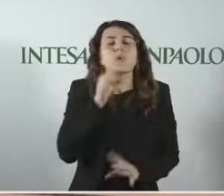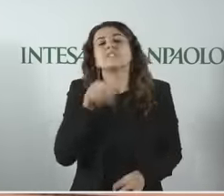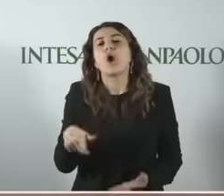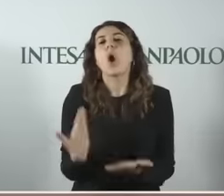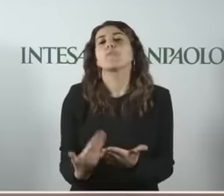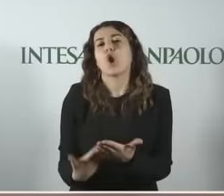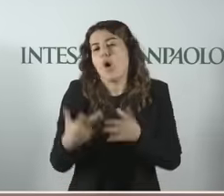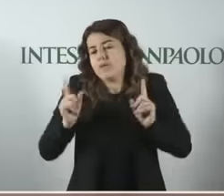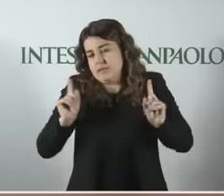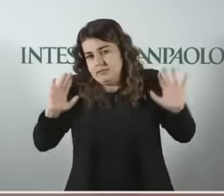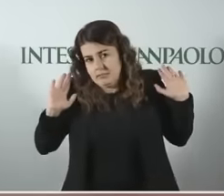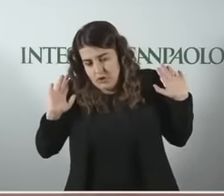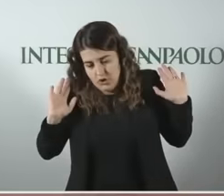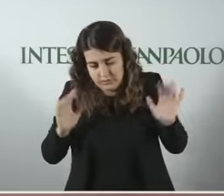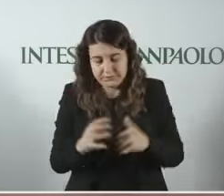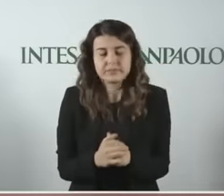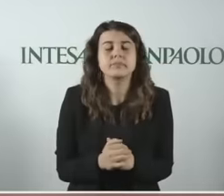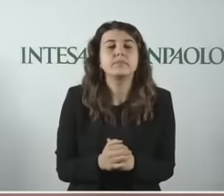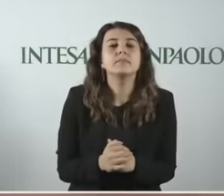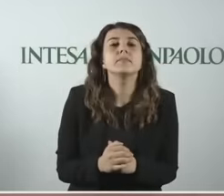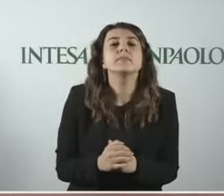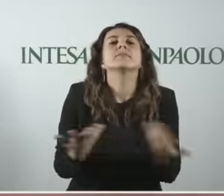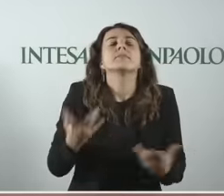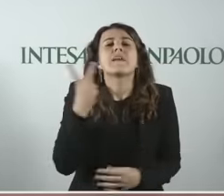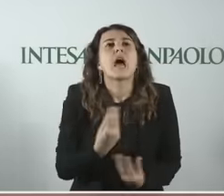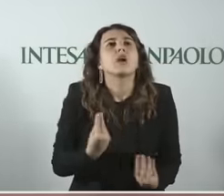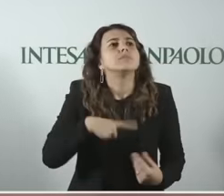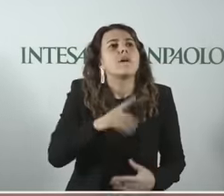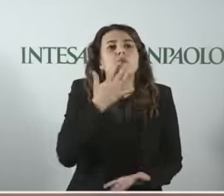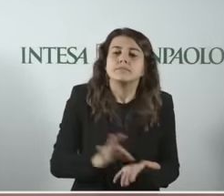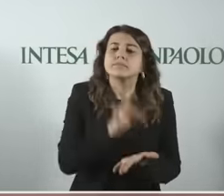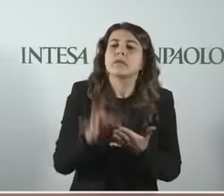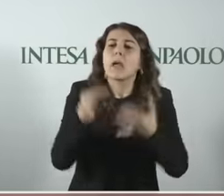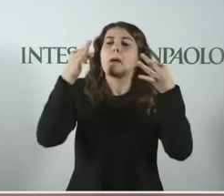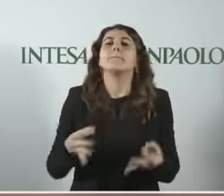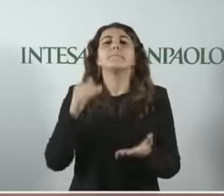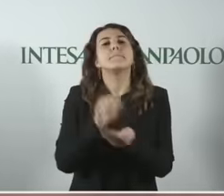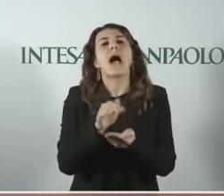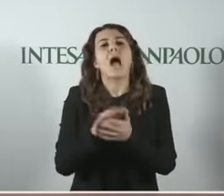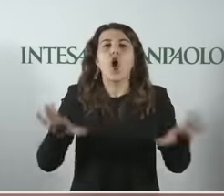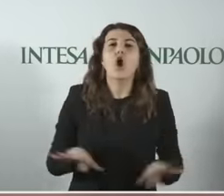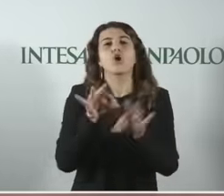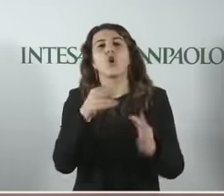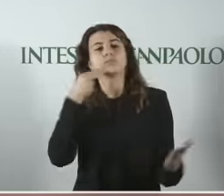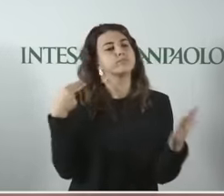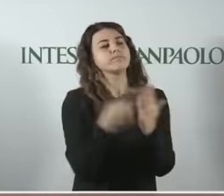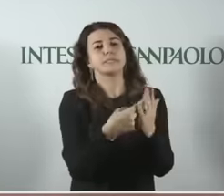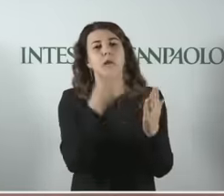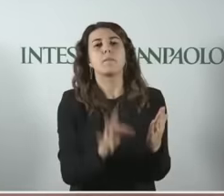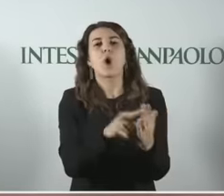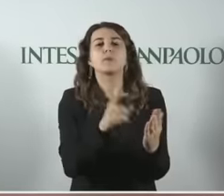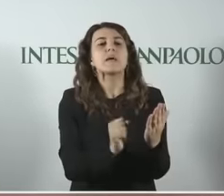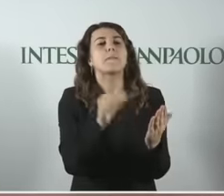una prova e se poi vogliamo dire Quand'è che il pane diventa il pane Cioè quand'è che la gente lo identifica con il